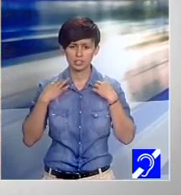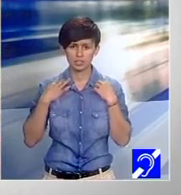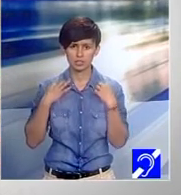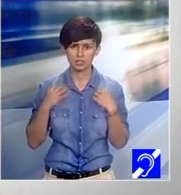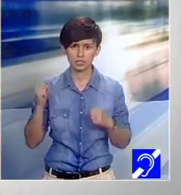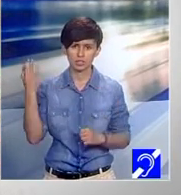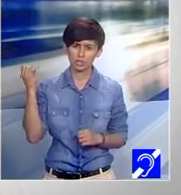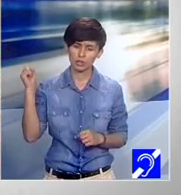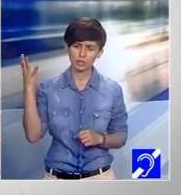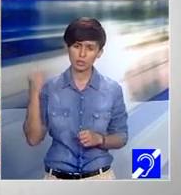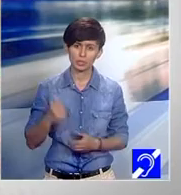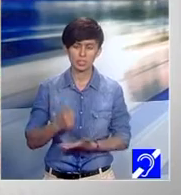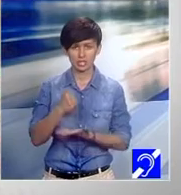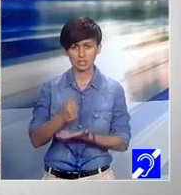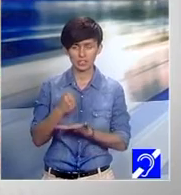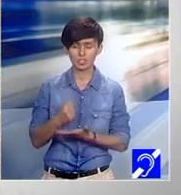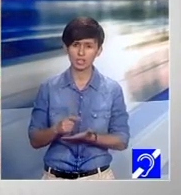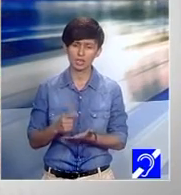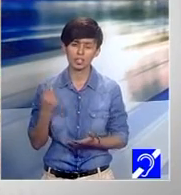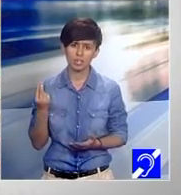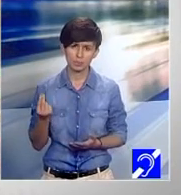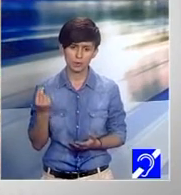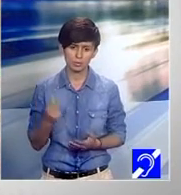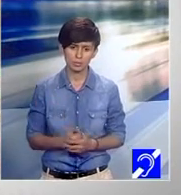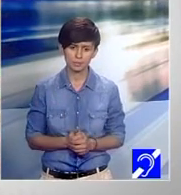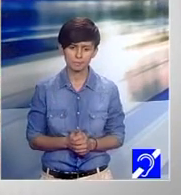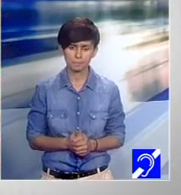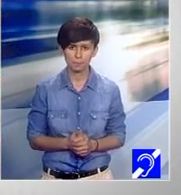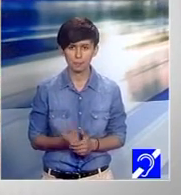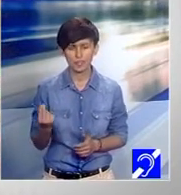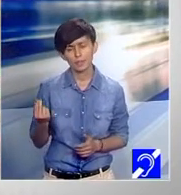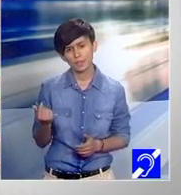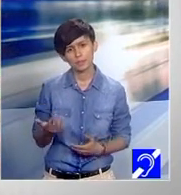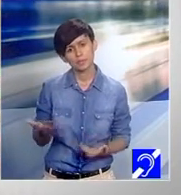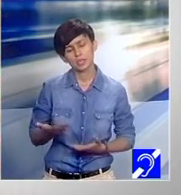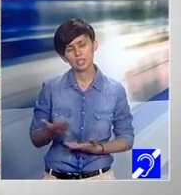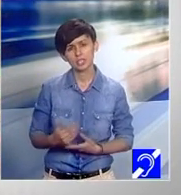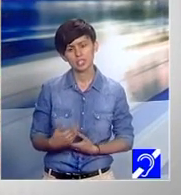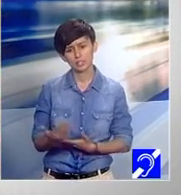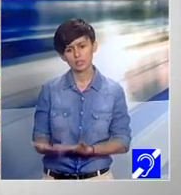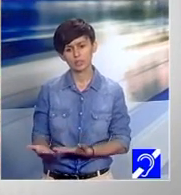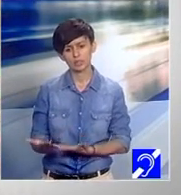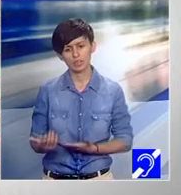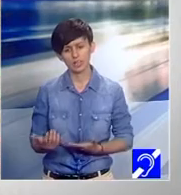mai coerentă. Și nu numai de finanțare. Inclusiv banii aceia care se dau